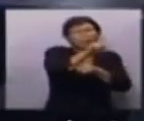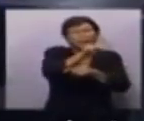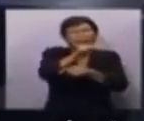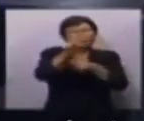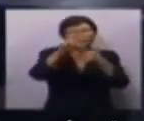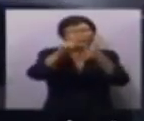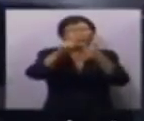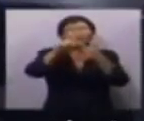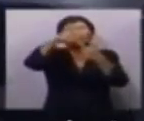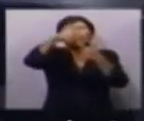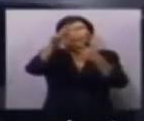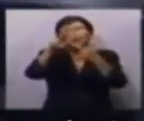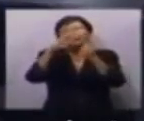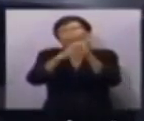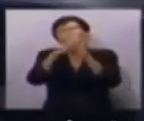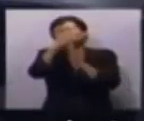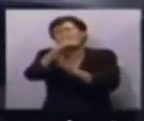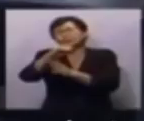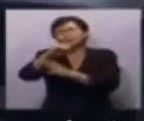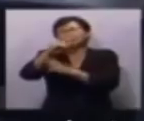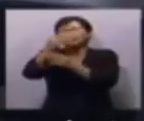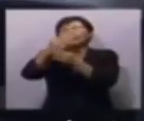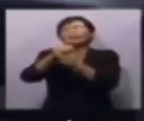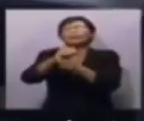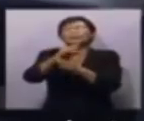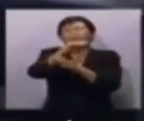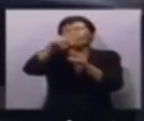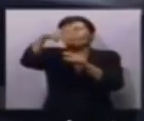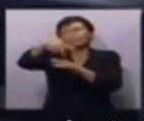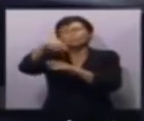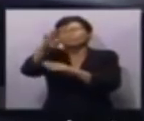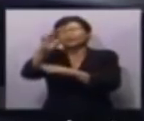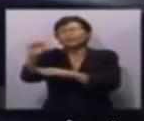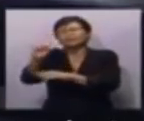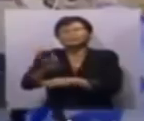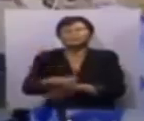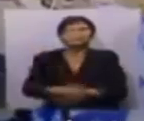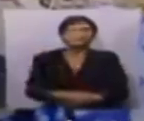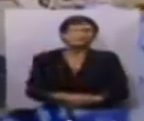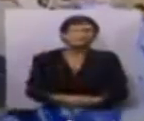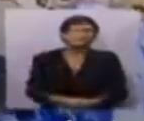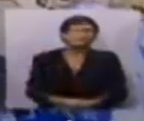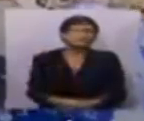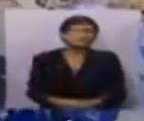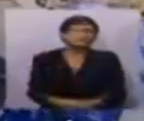STAR, PKR, PAS dan Parti Cinta Sabah PBS.